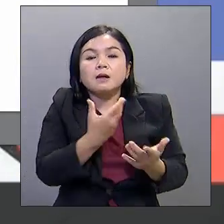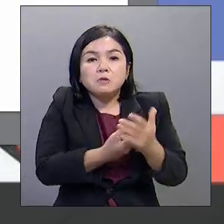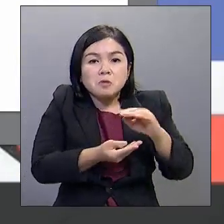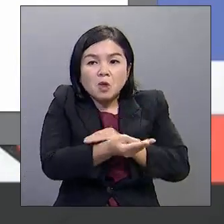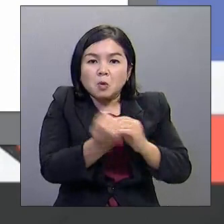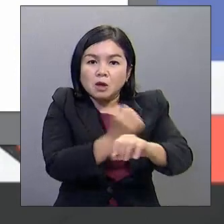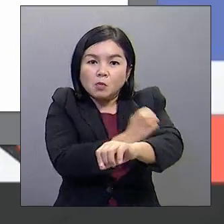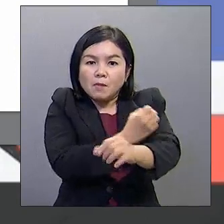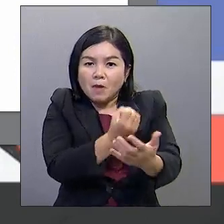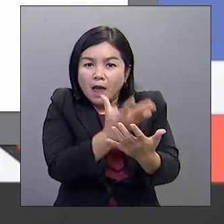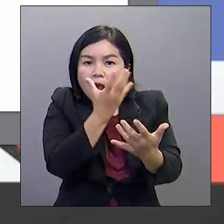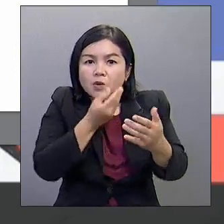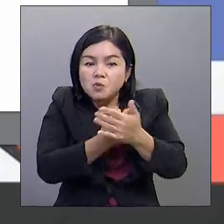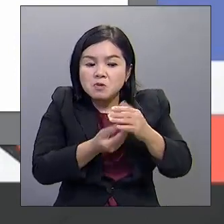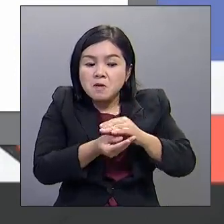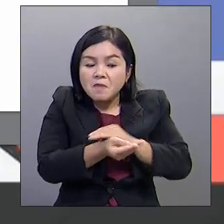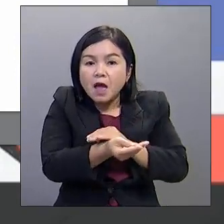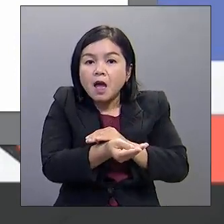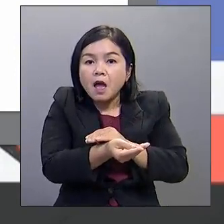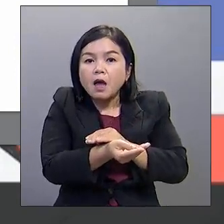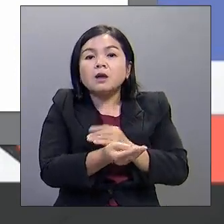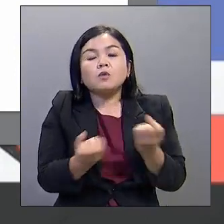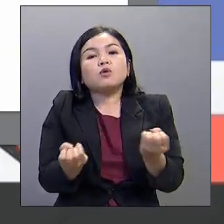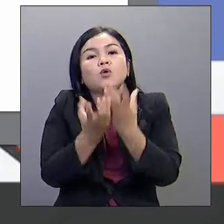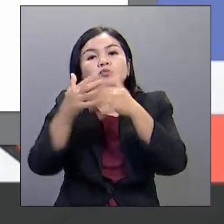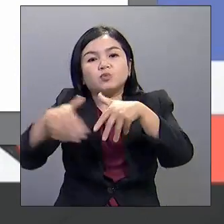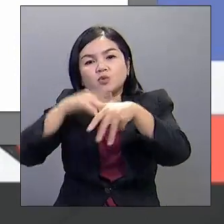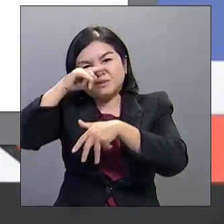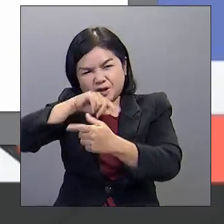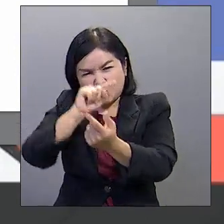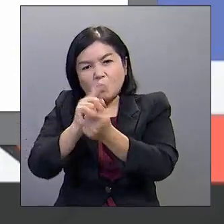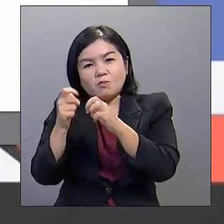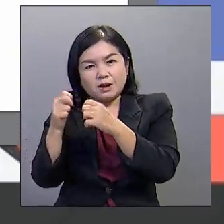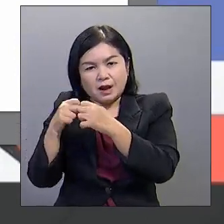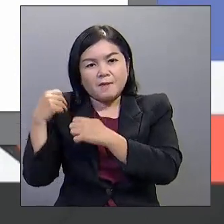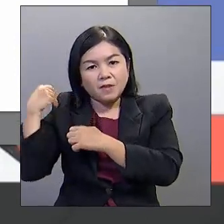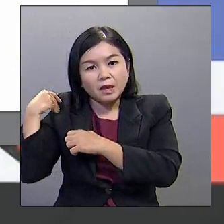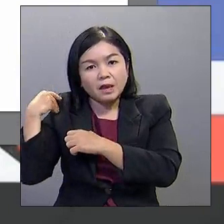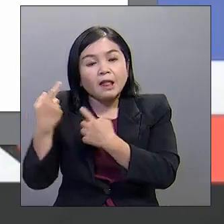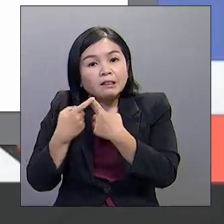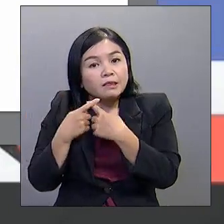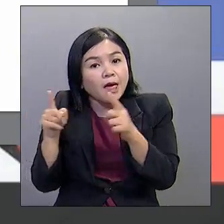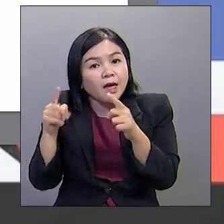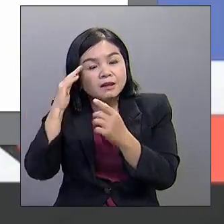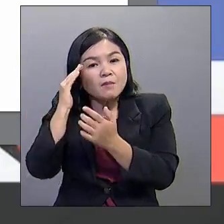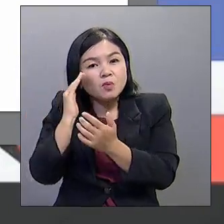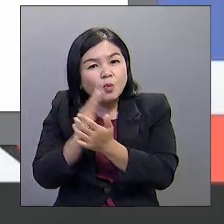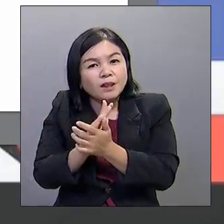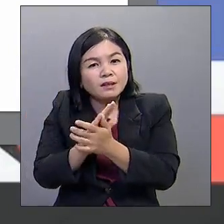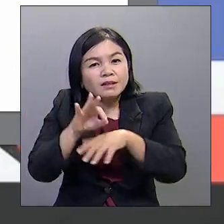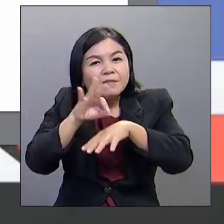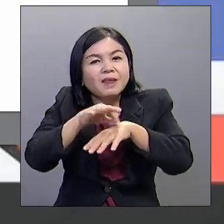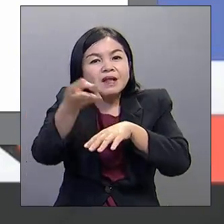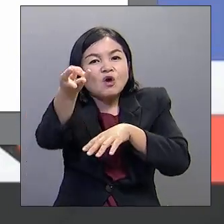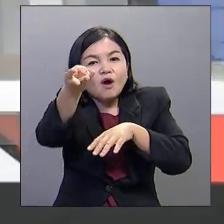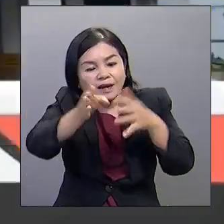นะครับดังนั้นนี่คือสิ่งที่คนไทยจะต้องเผชิญในอนาคตแต่เพียงแค่ตำรวจระดับชั้นน